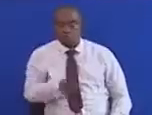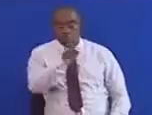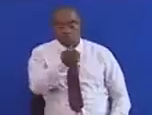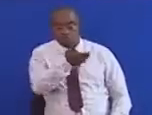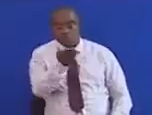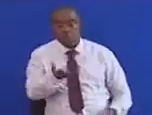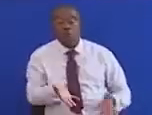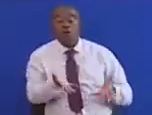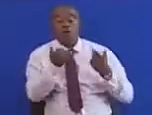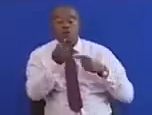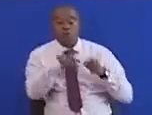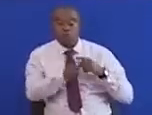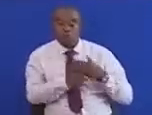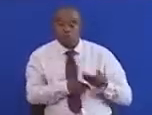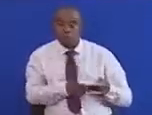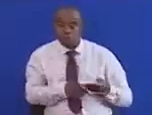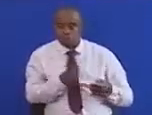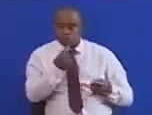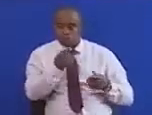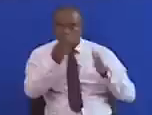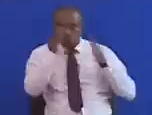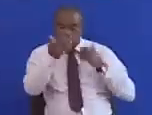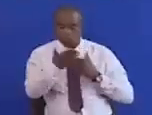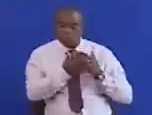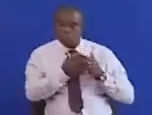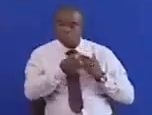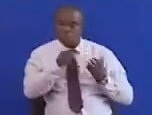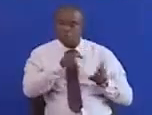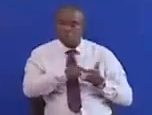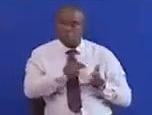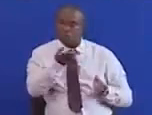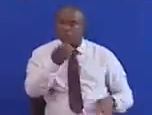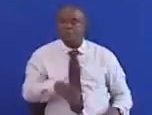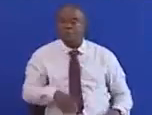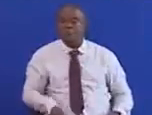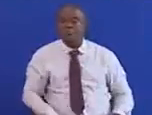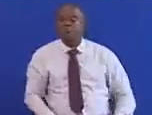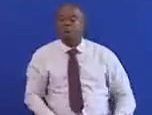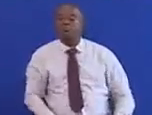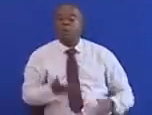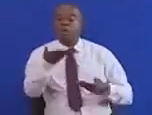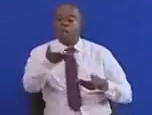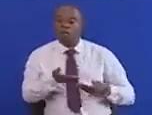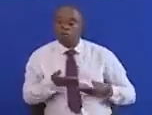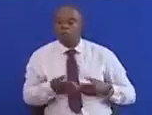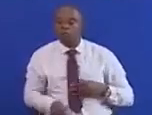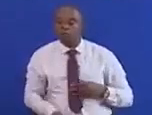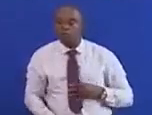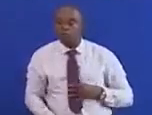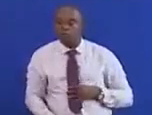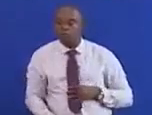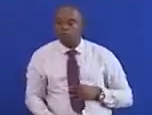wana uwezo wa kuingia kwa kuwa. Naona Mheshimiwa Waziri wa Nchi anasimama. Karibu sana.